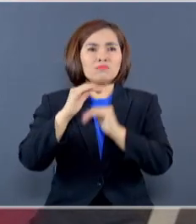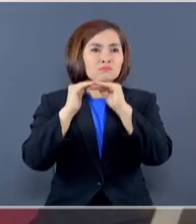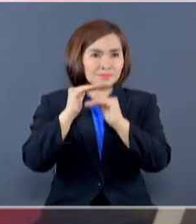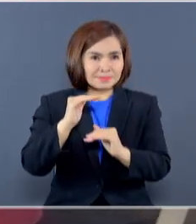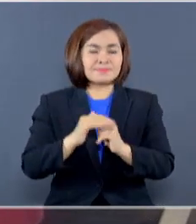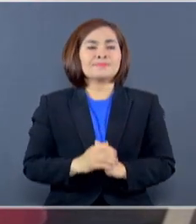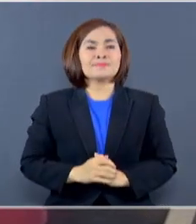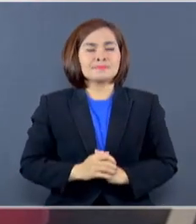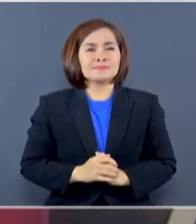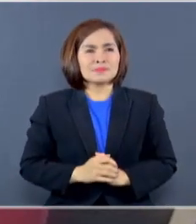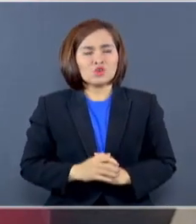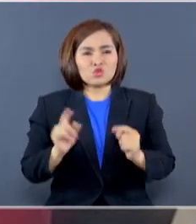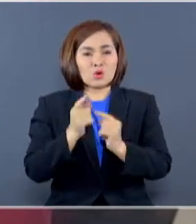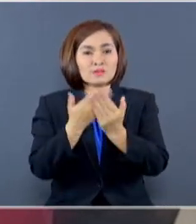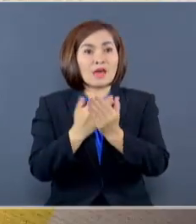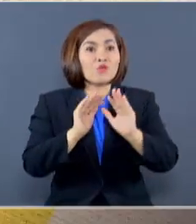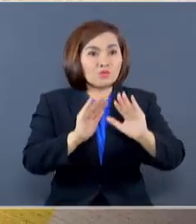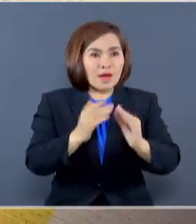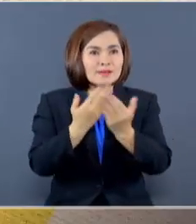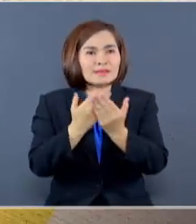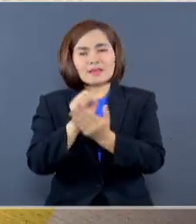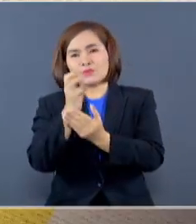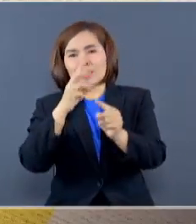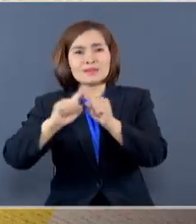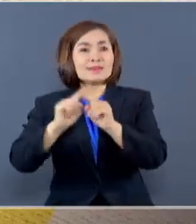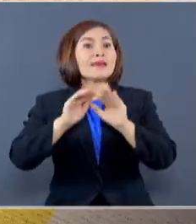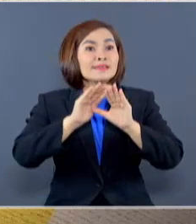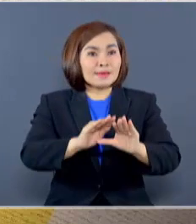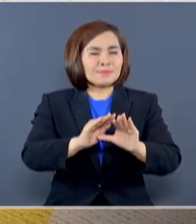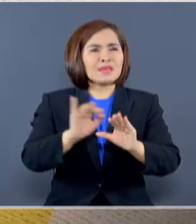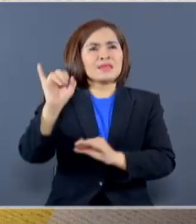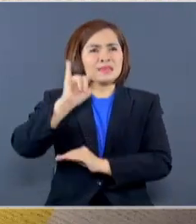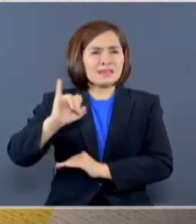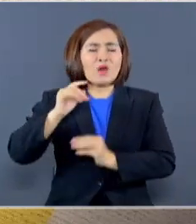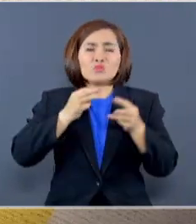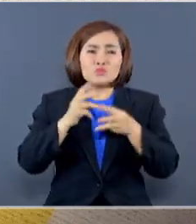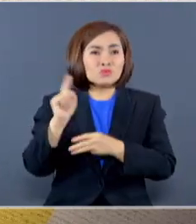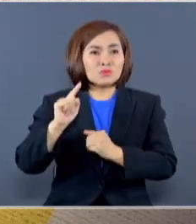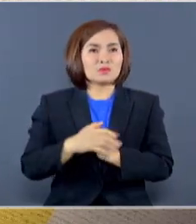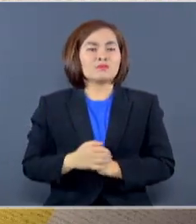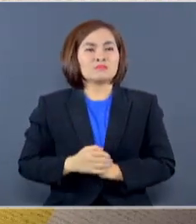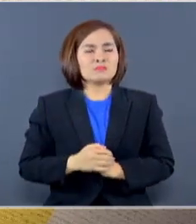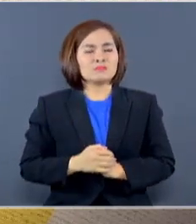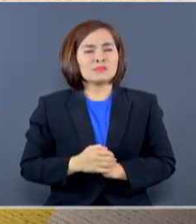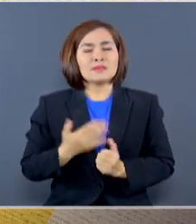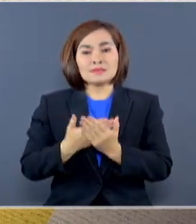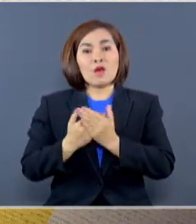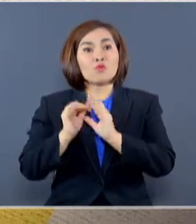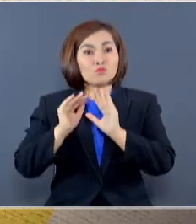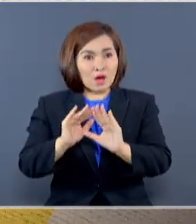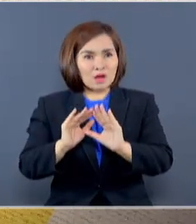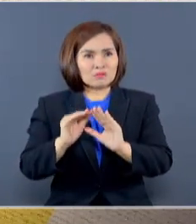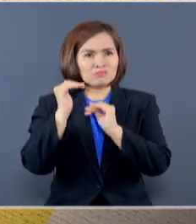ททีนี้ครับคุณผู้ชมการรับฝากเงินและเก็บเงินสวัสดิการของผู้ต้องขังเนี่ยญาติของผู้ต้องขังเนี่ยเขาอาจจะนำเงินฝากไว้